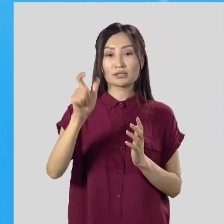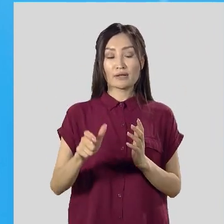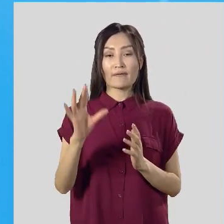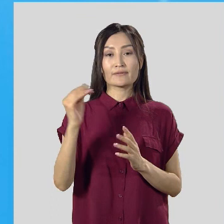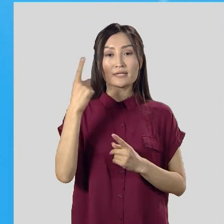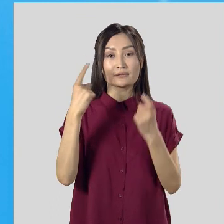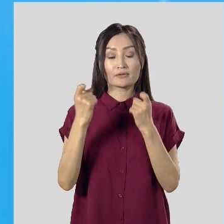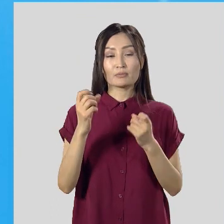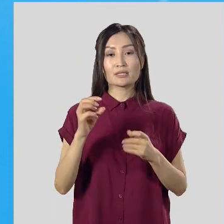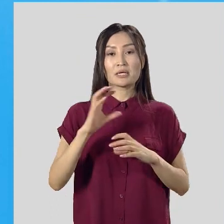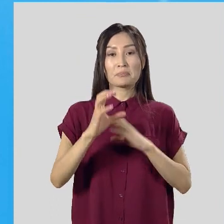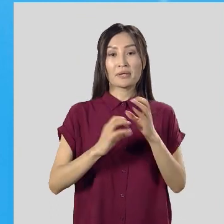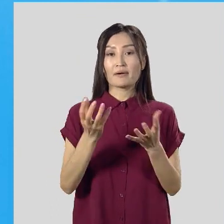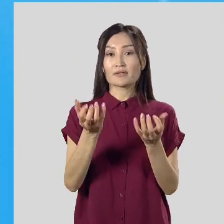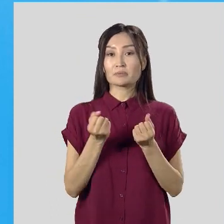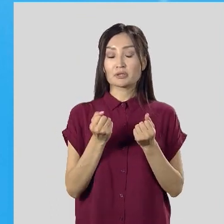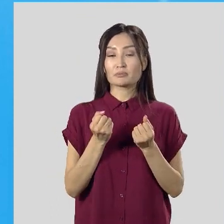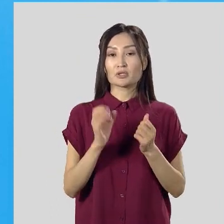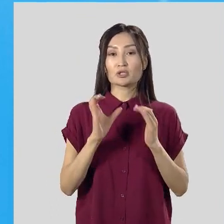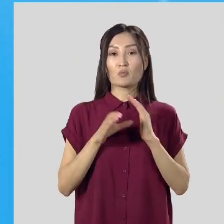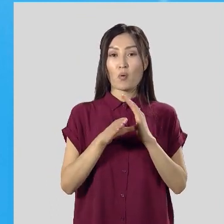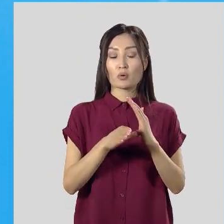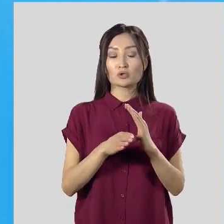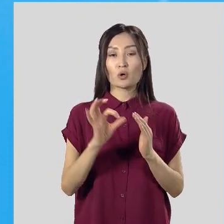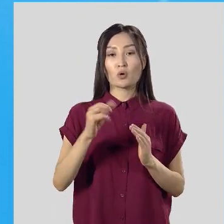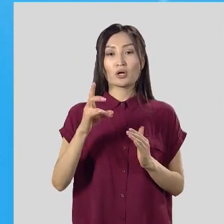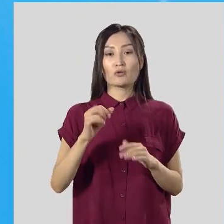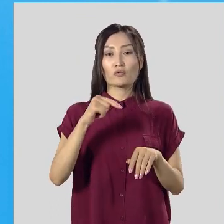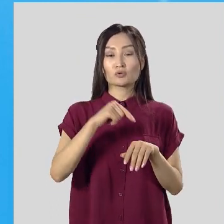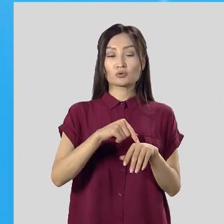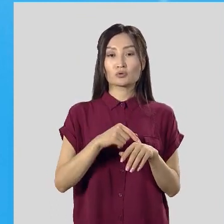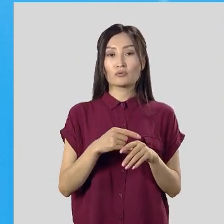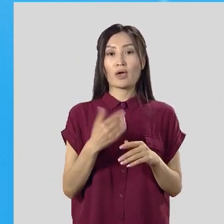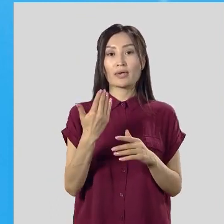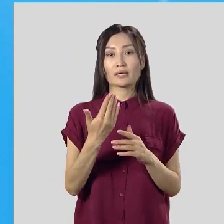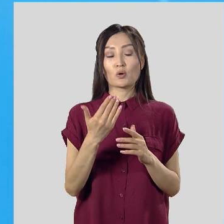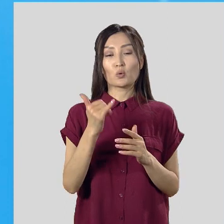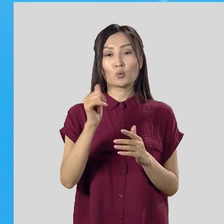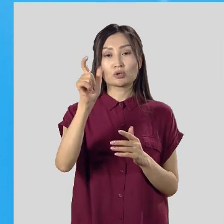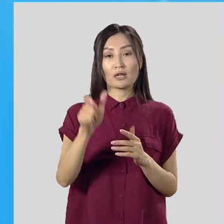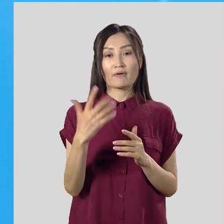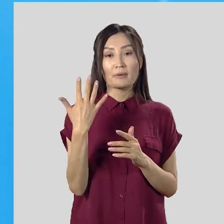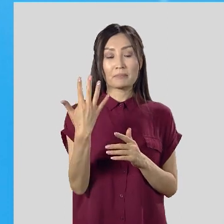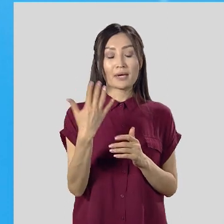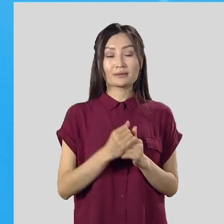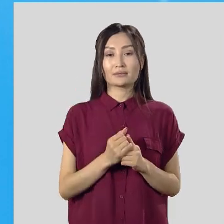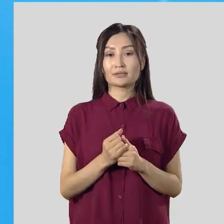вся информация мира воспринимается с помощью органов чувств. Их у человека 5.